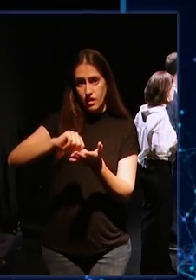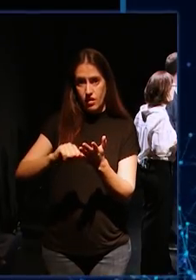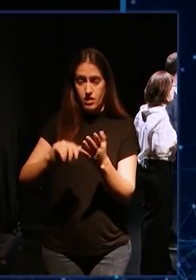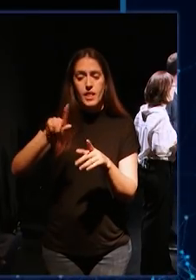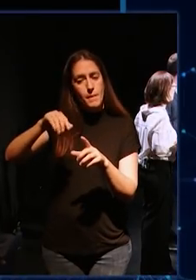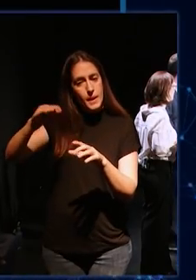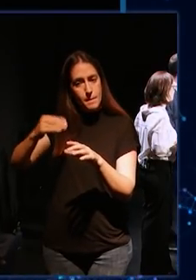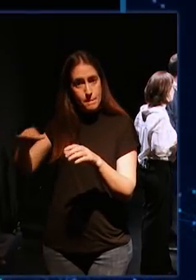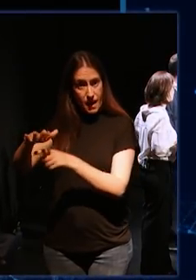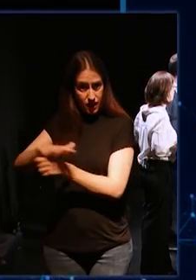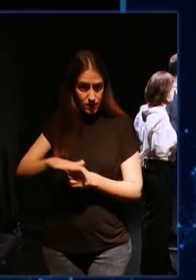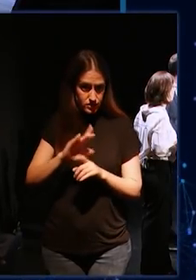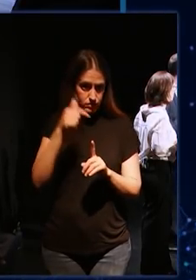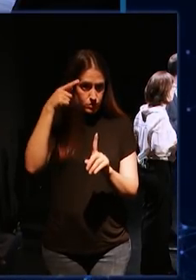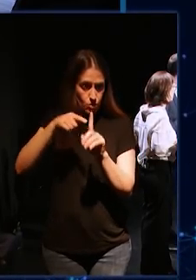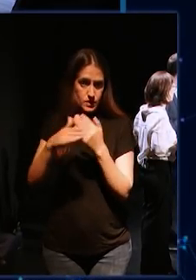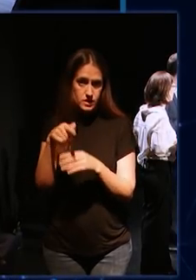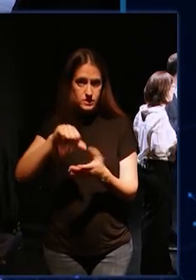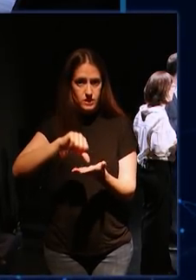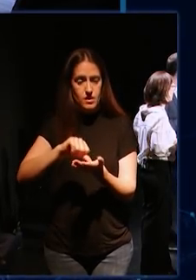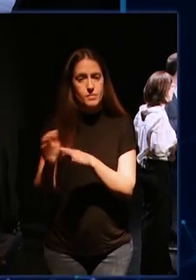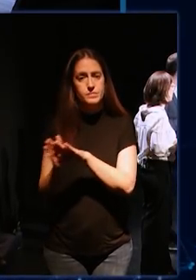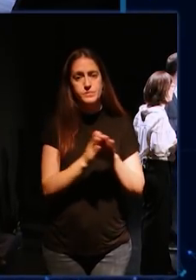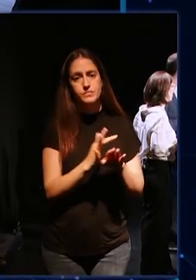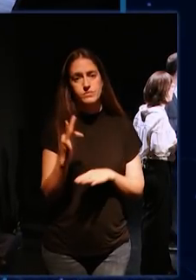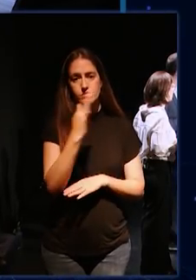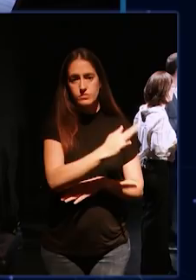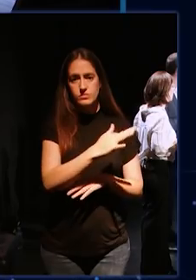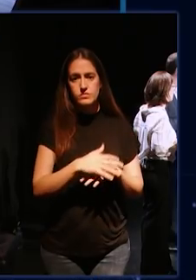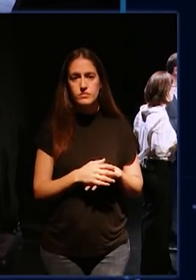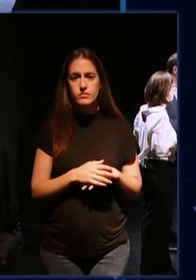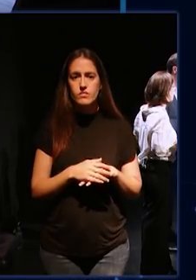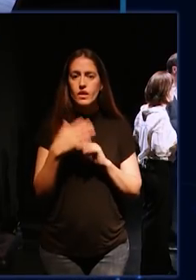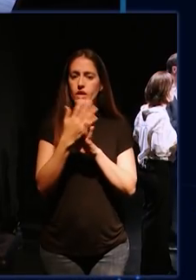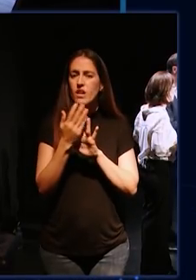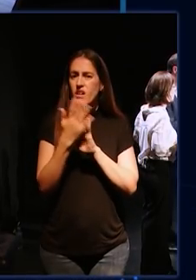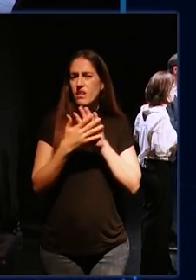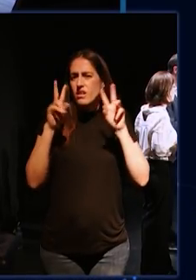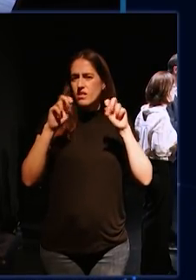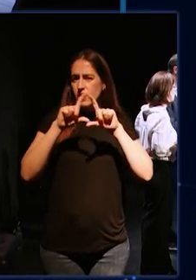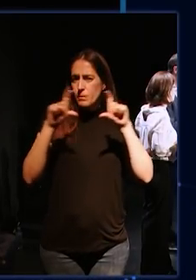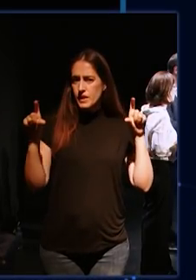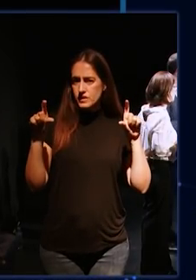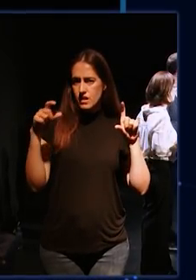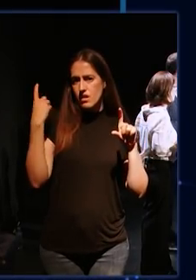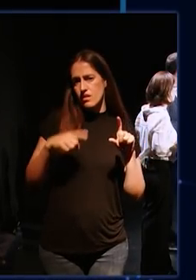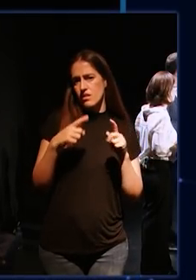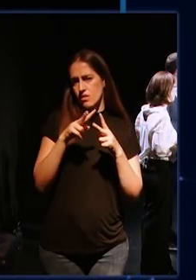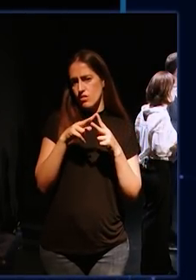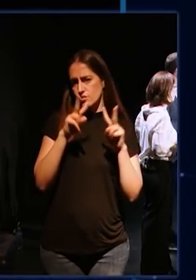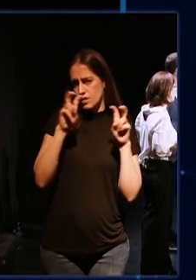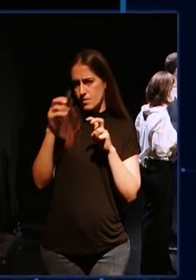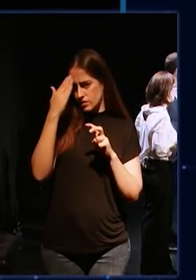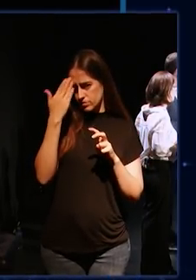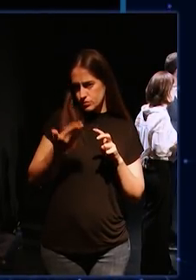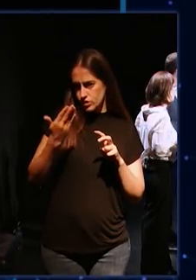centre. Jordi Nadal, de Junts per Cardedeu. De la part d'empresa, aquí hi ha dos temes fonamentals.